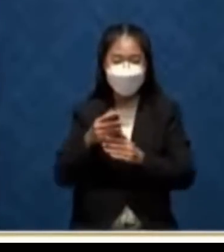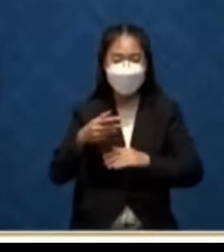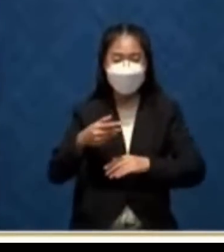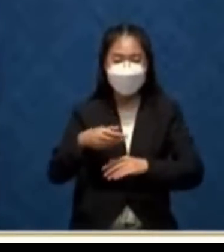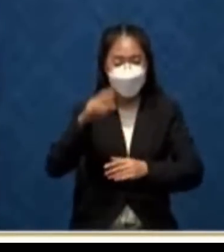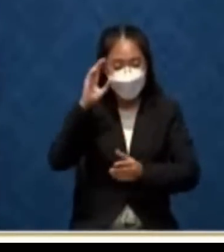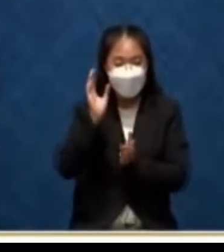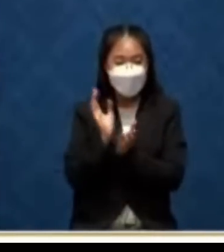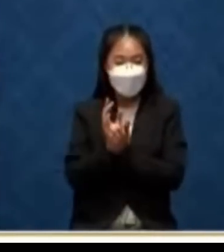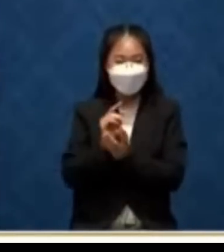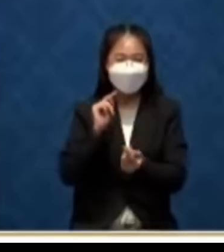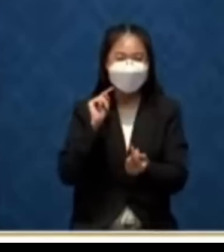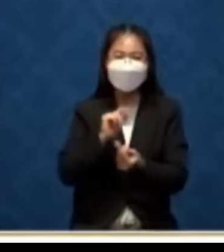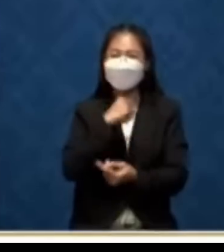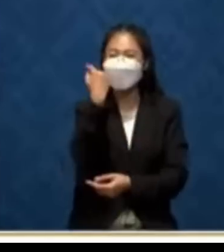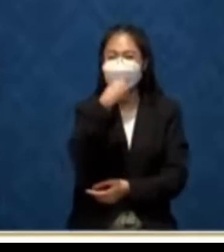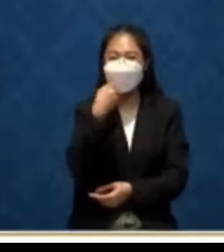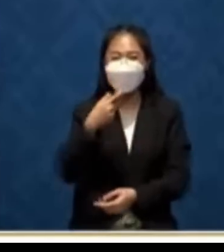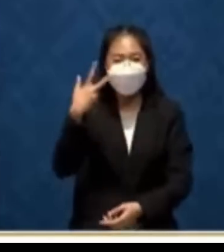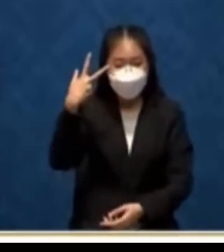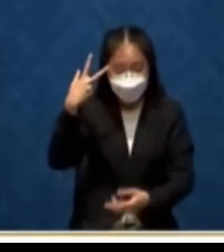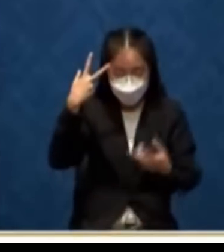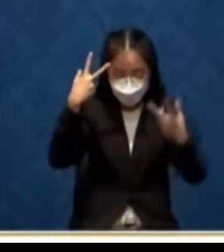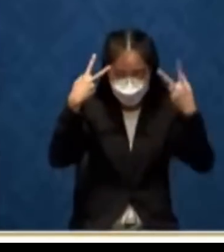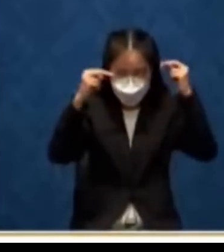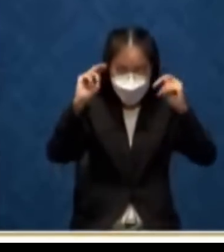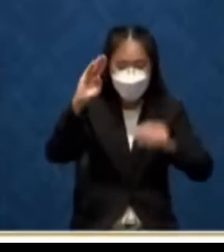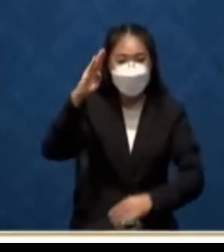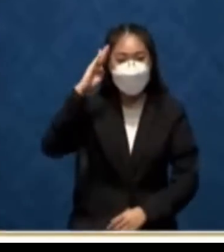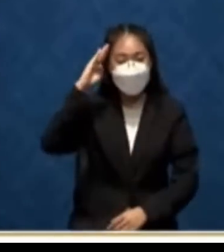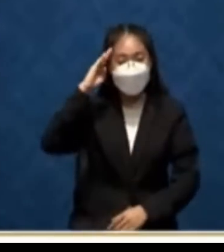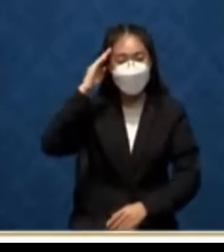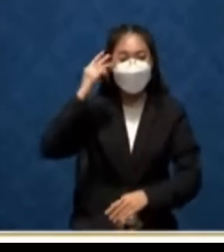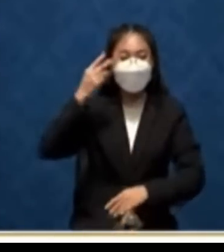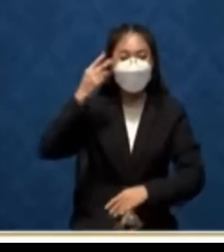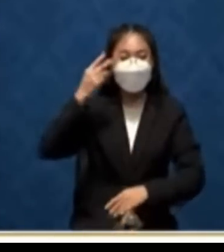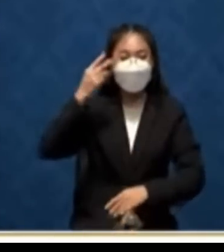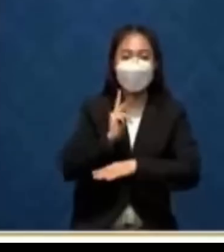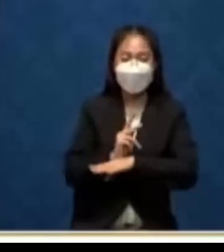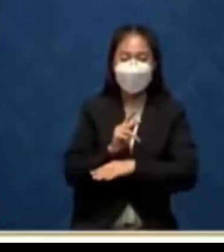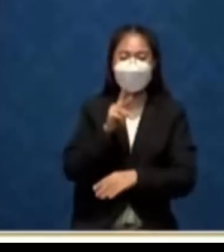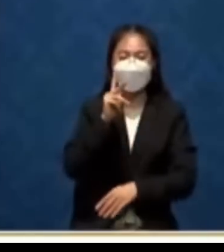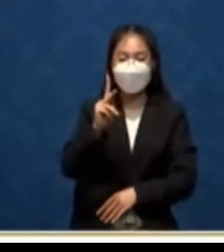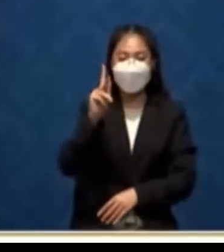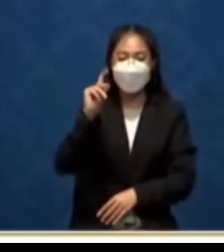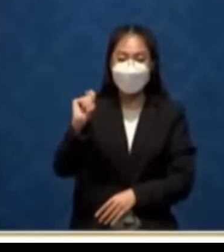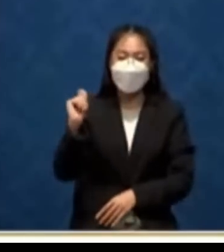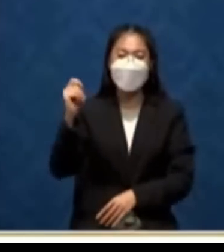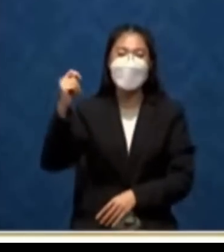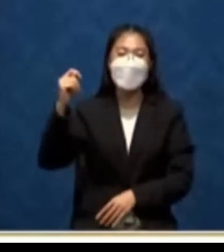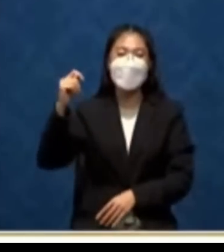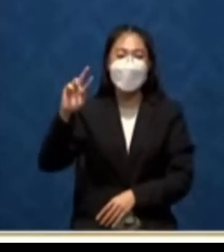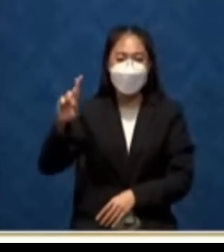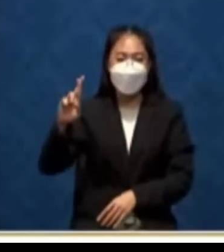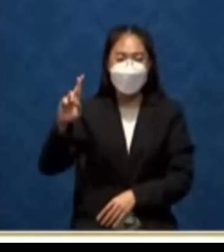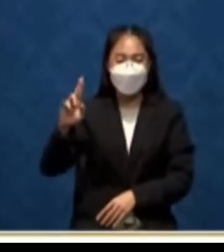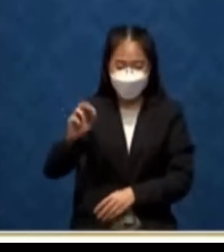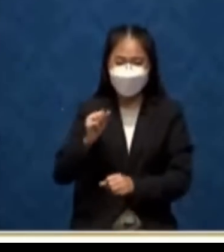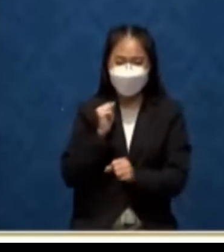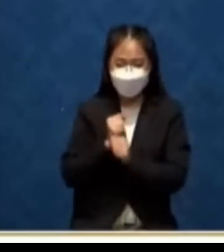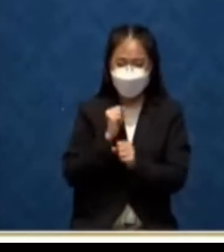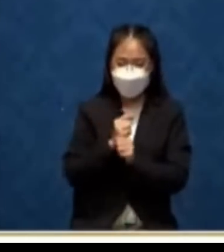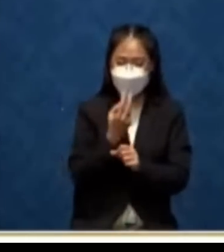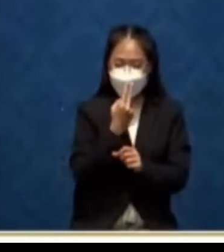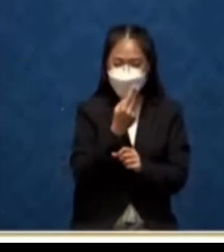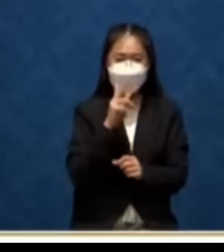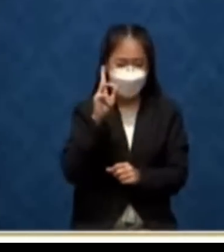อชานายกรัฐมนตรีและประธานกตร.ท่านเห็นข่าวคดีนี้มาเป็นเดือนๆถ้า